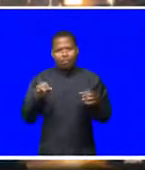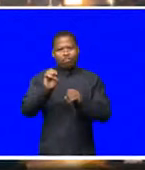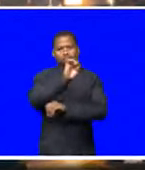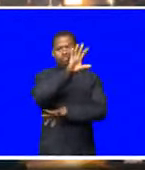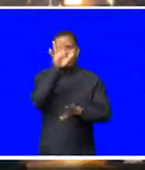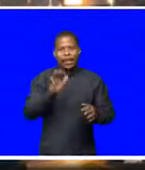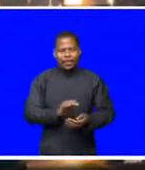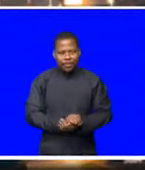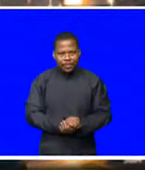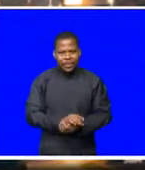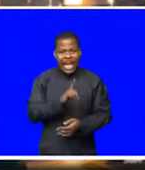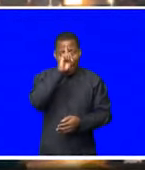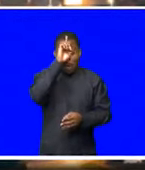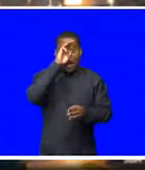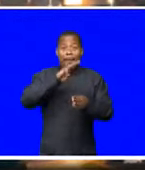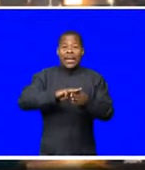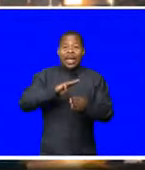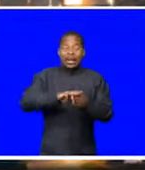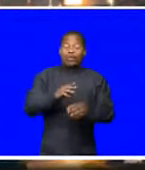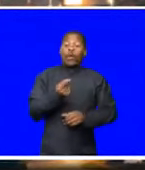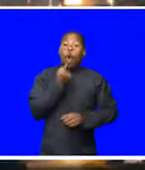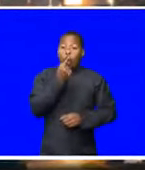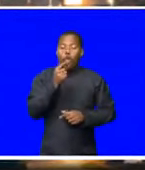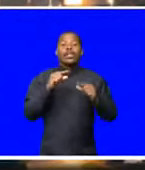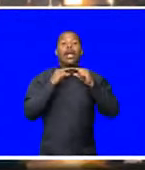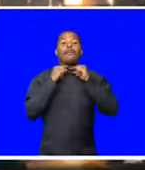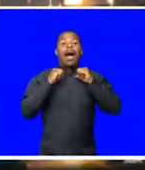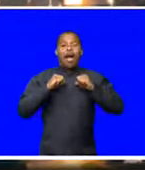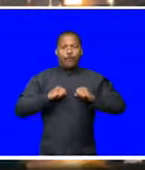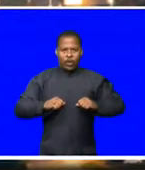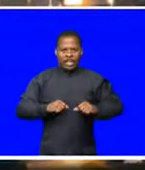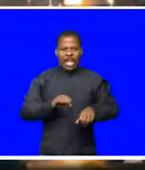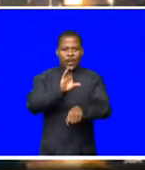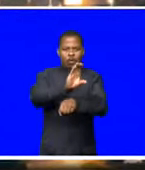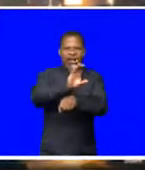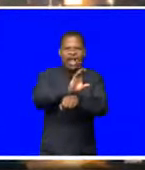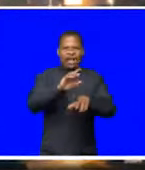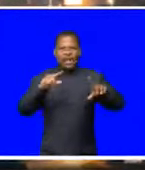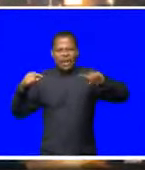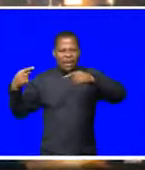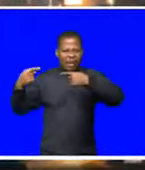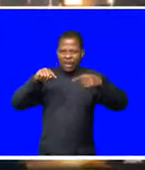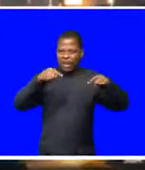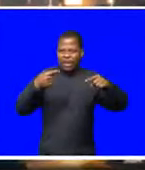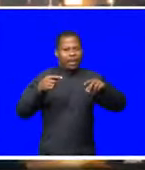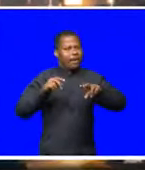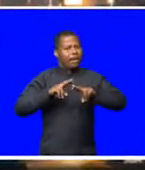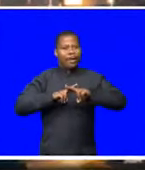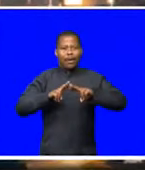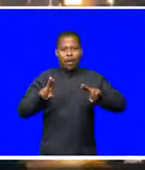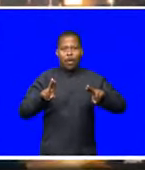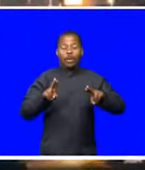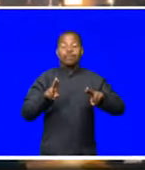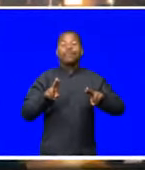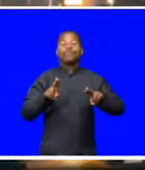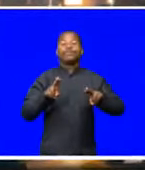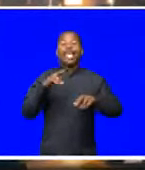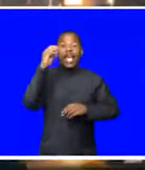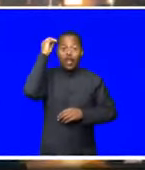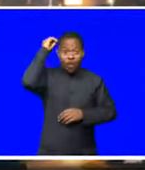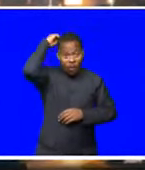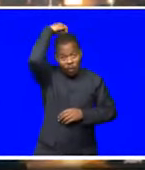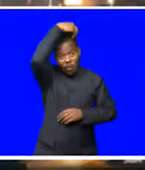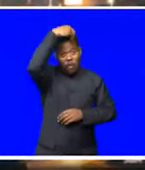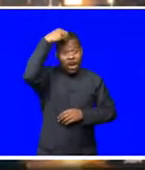lapho sibuye khona ukuthi indlovukazi mhlekazi ithi bahole bamabandla abagwemeke kuwebhana nemoya yokwehlukana emabandleni abawulusile mhlekazi